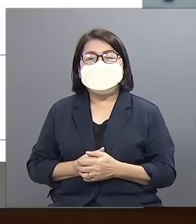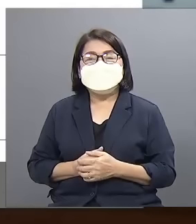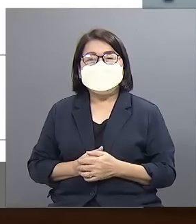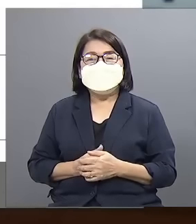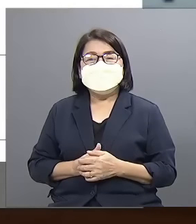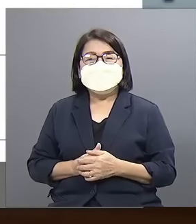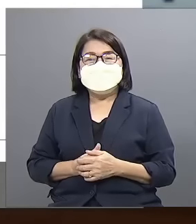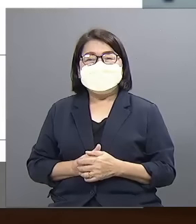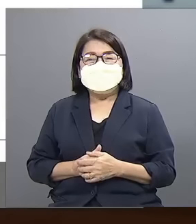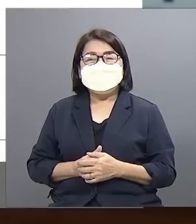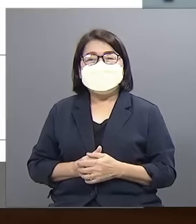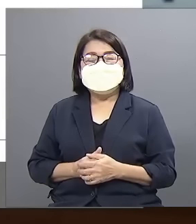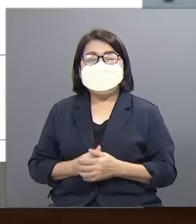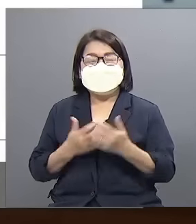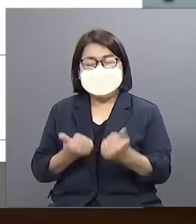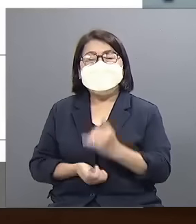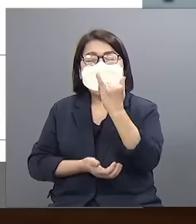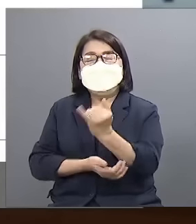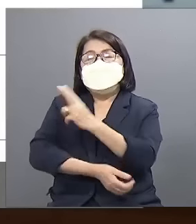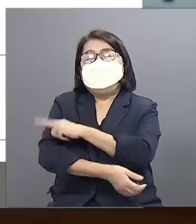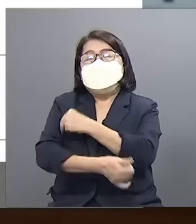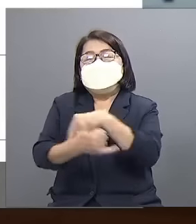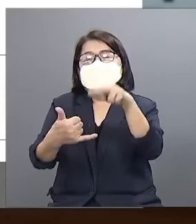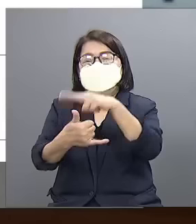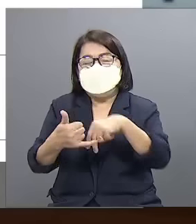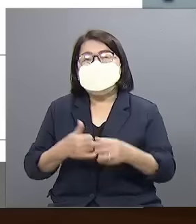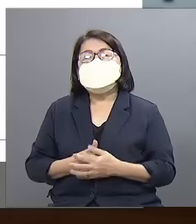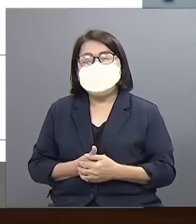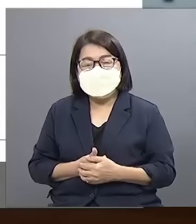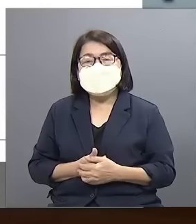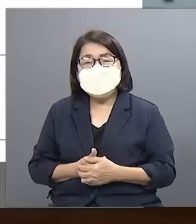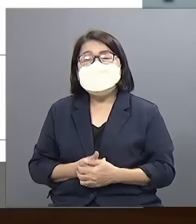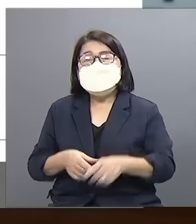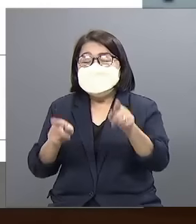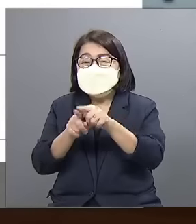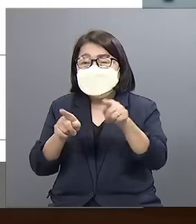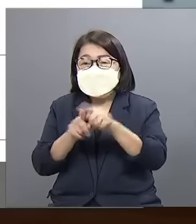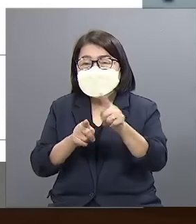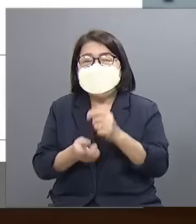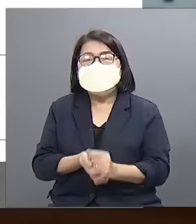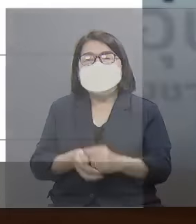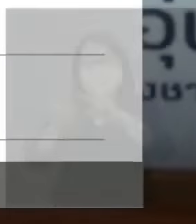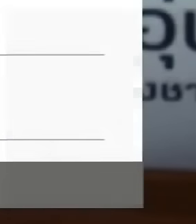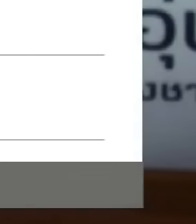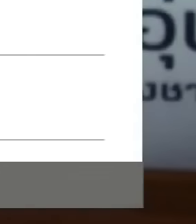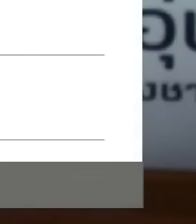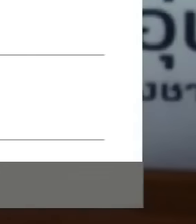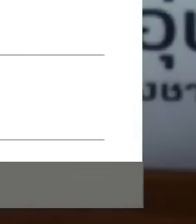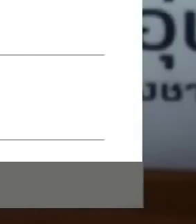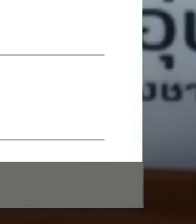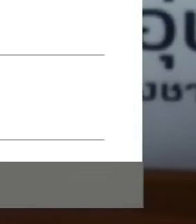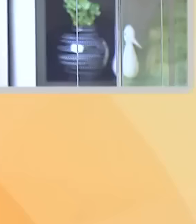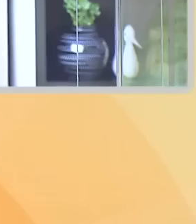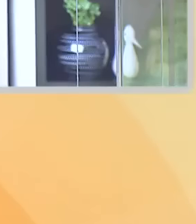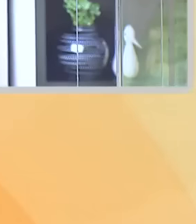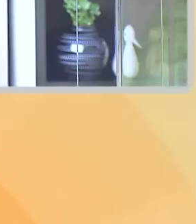รกษาทรบบต่อไปครัอ๋อ ก็เหมอนกเข้ามา หนึก็คือช่วยคุณหมอแะใหทำงานแลดูแลคนไ้ได้ง่ายขึ้นสวคน